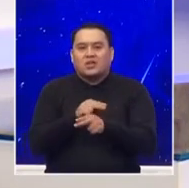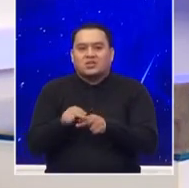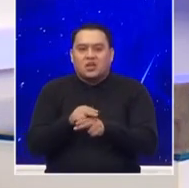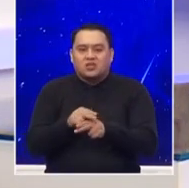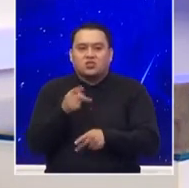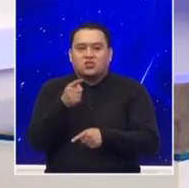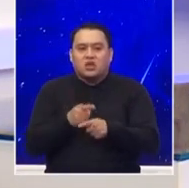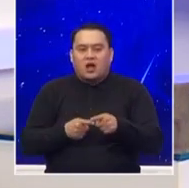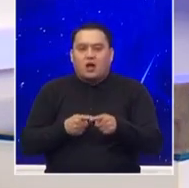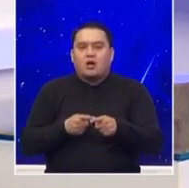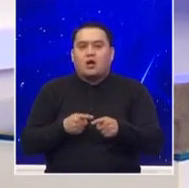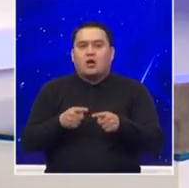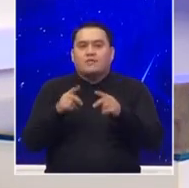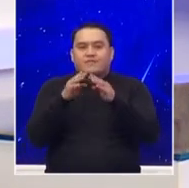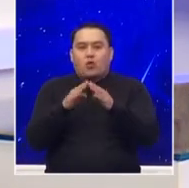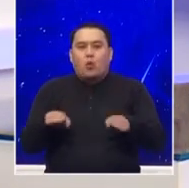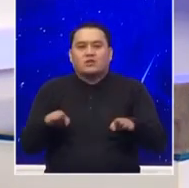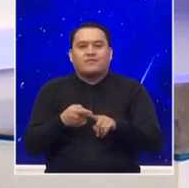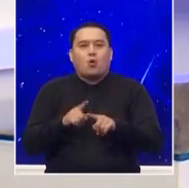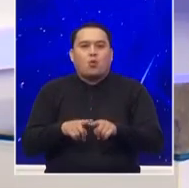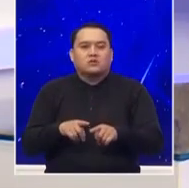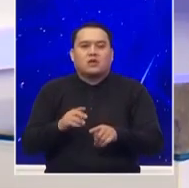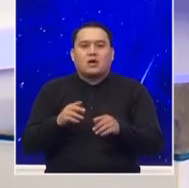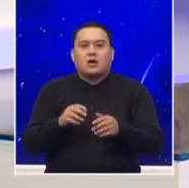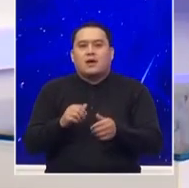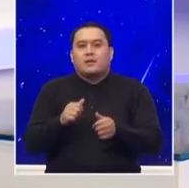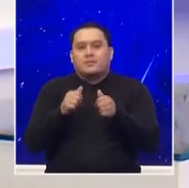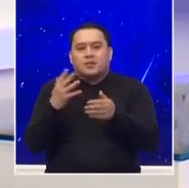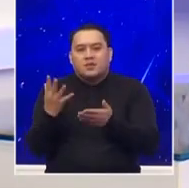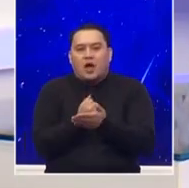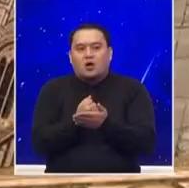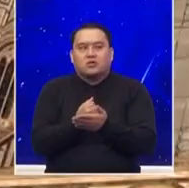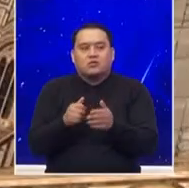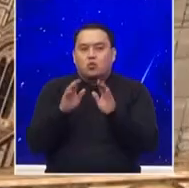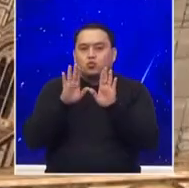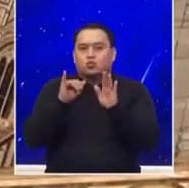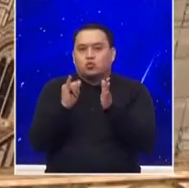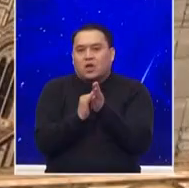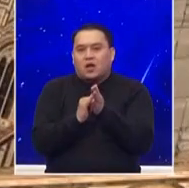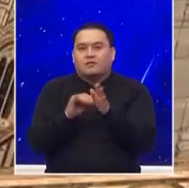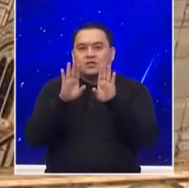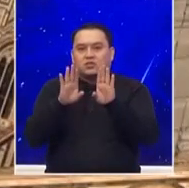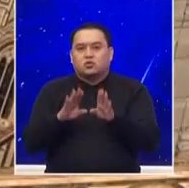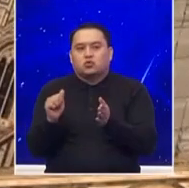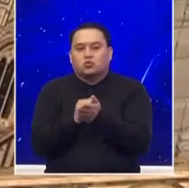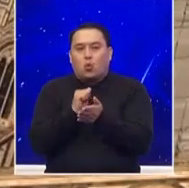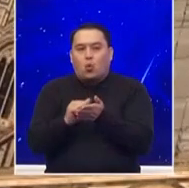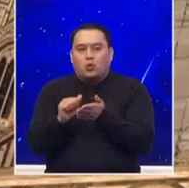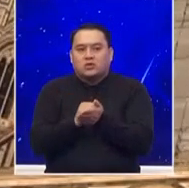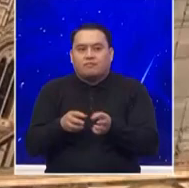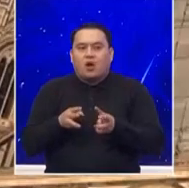восточной части знаменитого купола. Эксперты уверены, что отпечатки появились, когда плитку выставляли на улицу сохнуть перед обжигом в